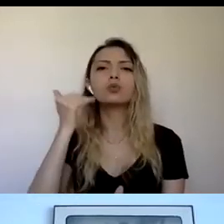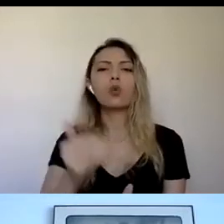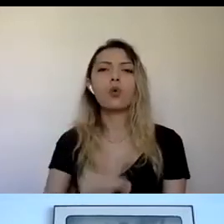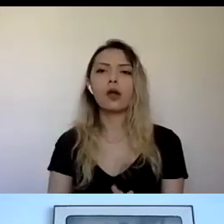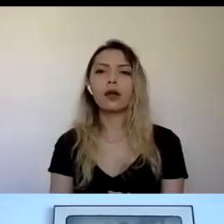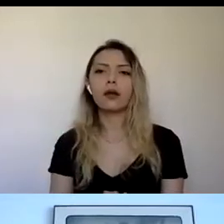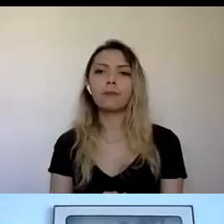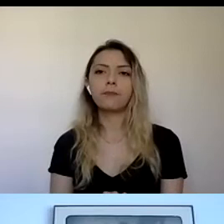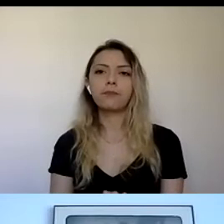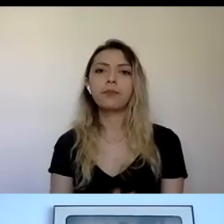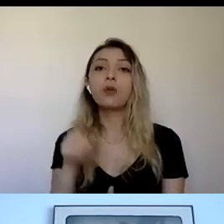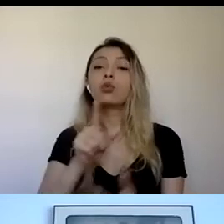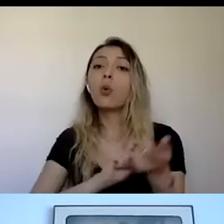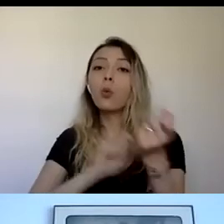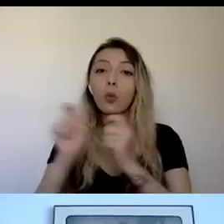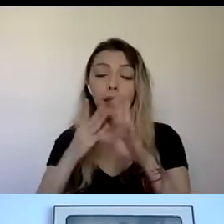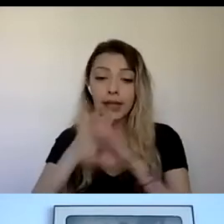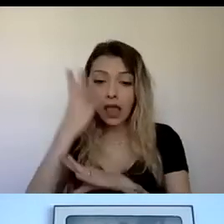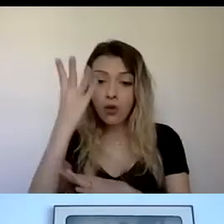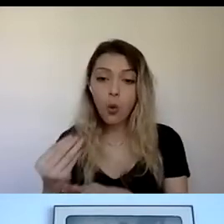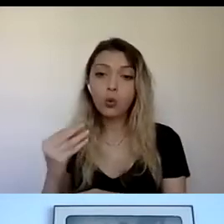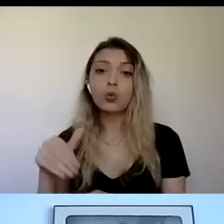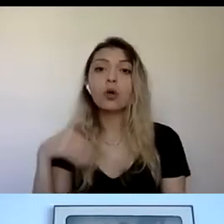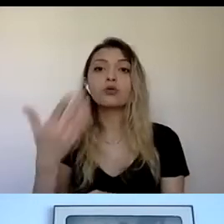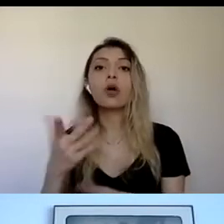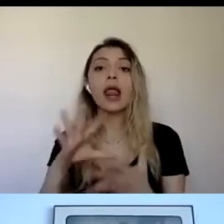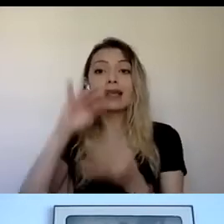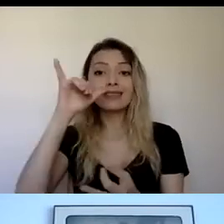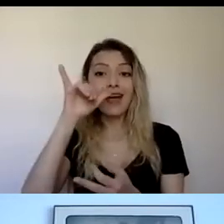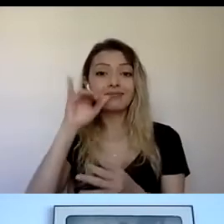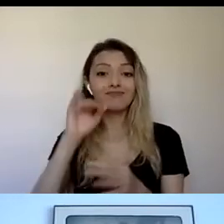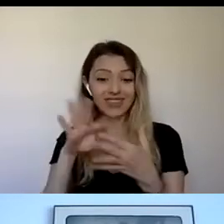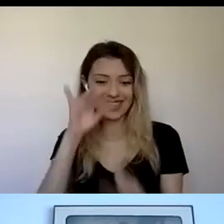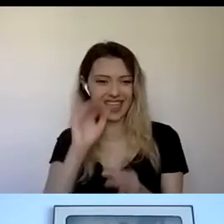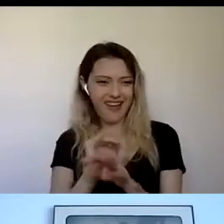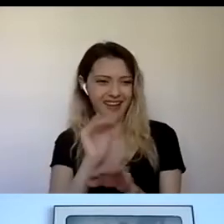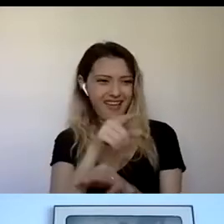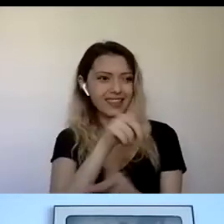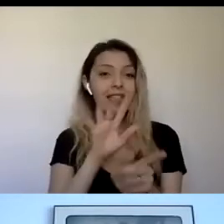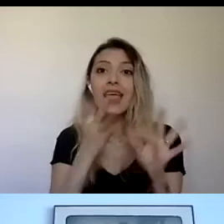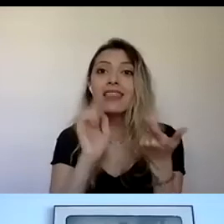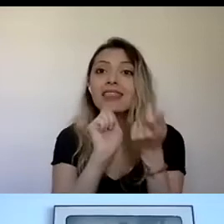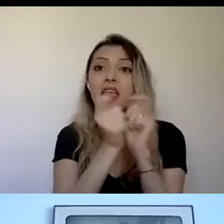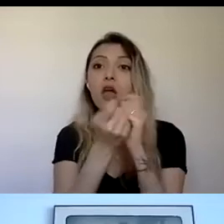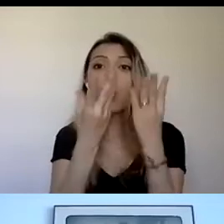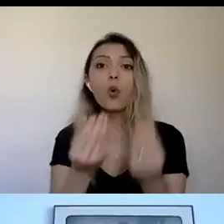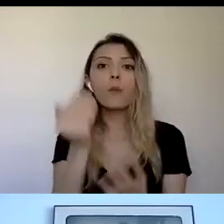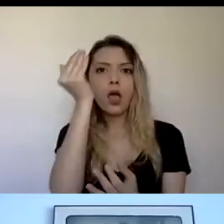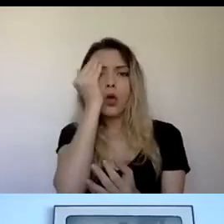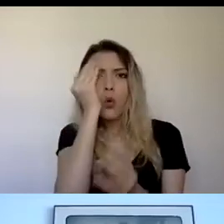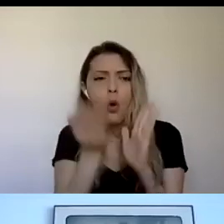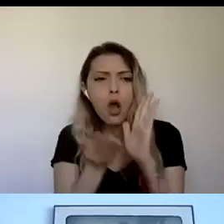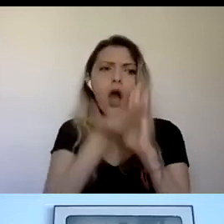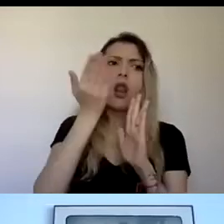bu uygulama da gerçekleştiğinde insanın hayatında ne değişiyor? Örneğin yoksulluk arttı mı azaldı